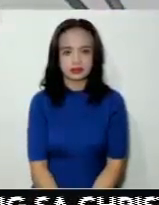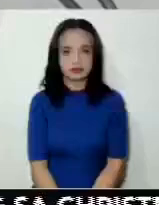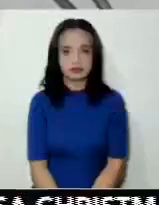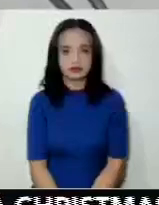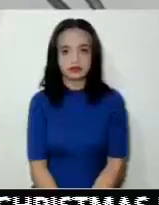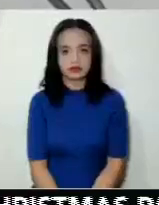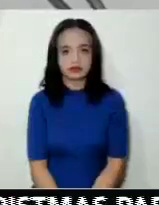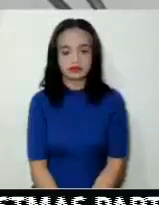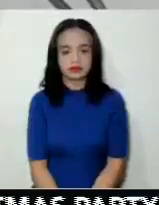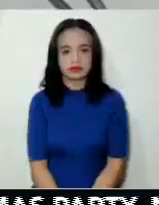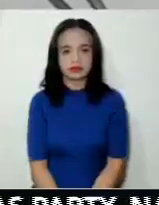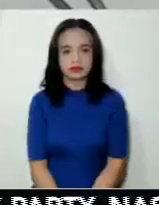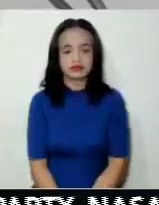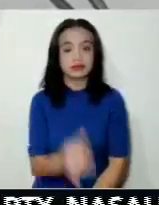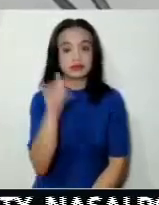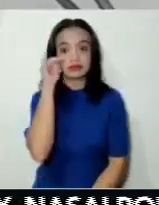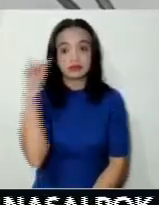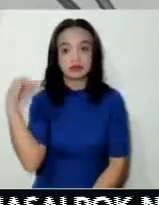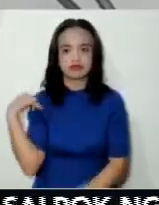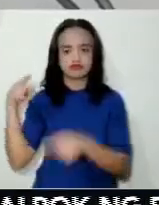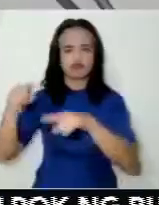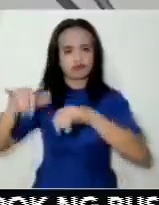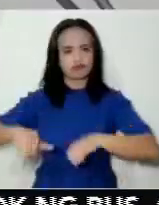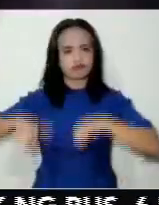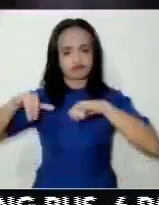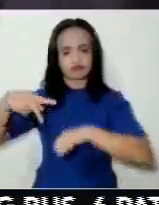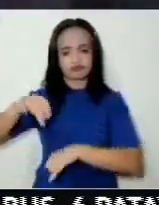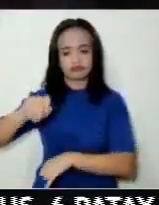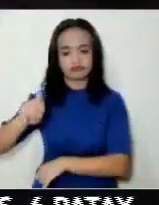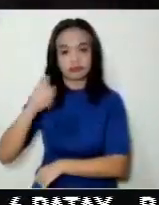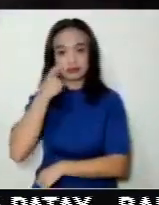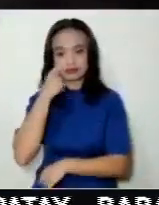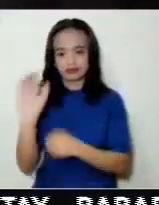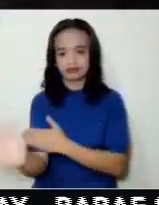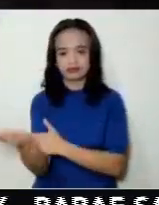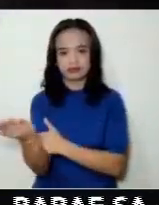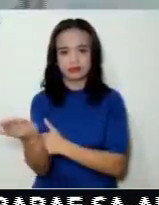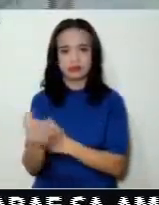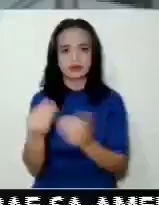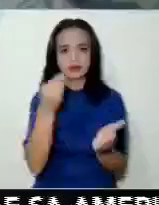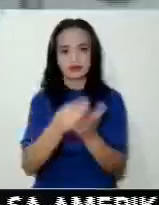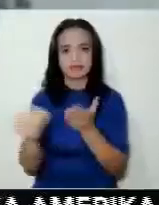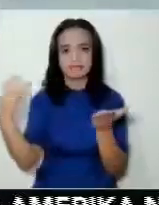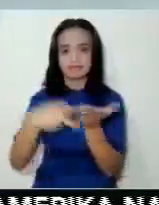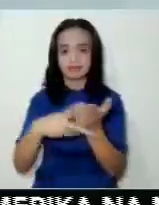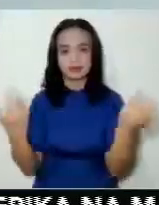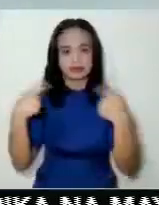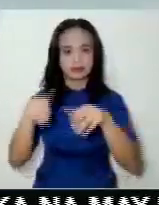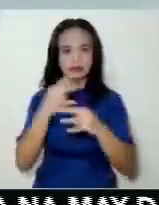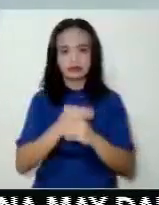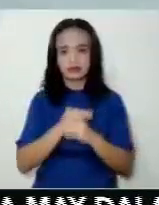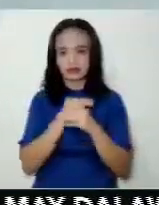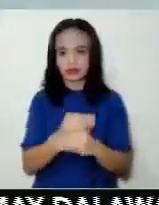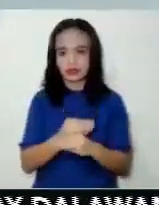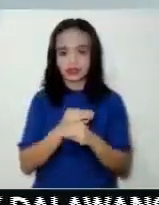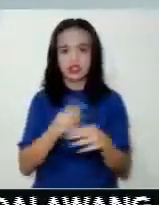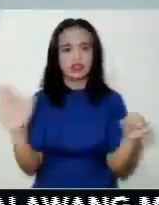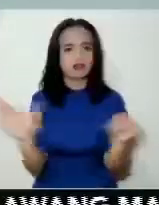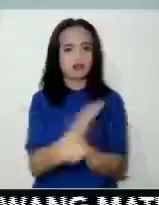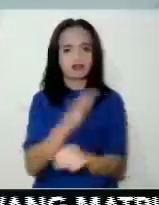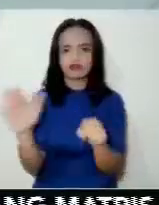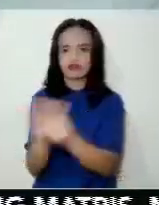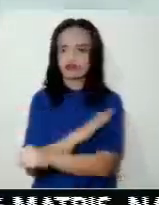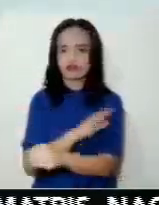Kahapon pa nasa PITX si Danny, pero kaninang umaga lang siya nakabili ng tiket pa Masbate. Fully booked daw kasi lahat ng pinuntahan niyang